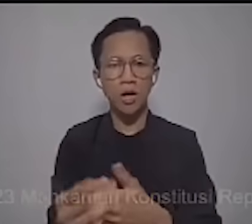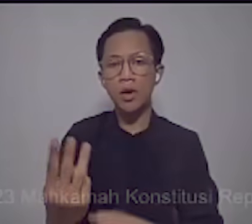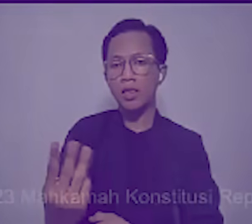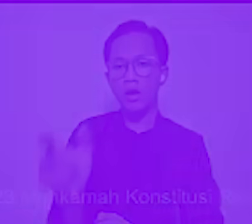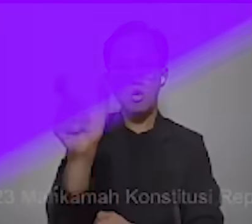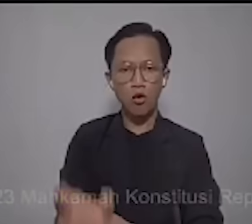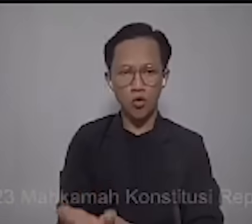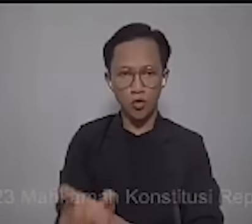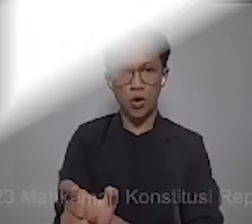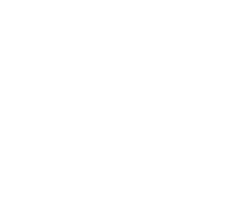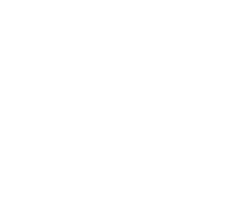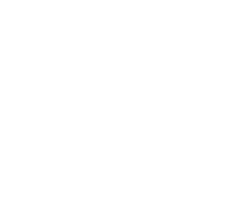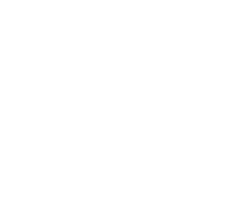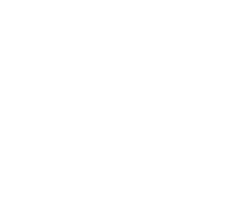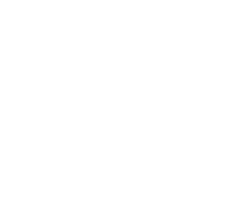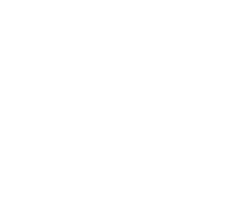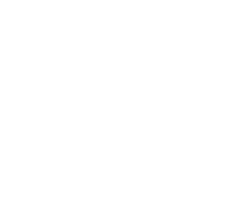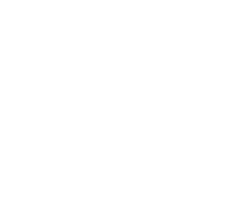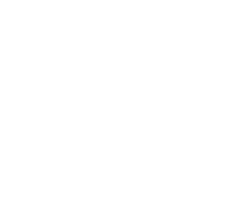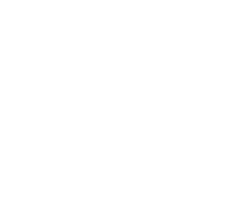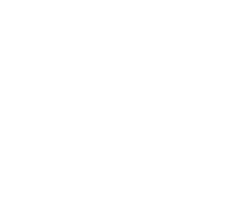pendapat berbeda satu